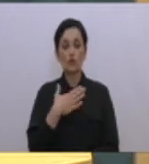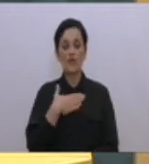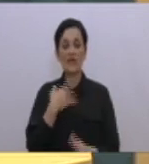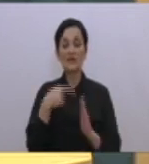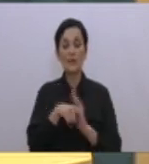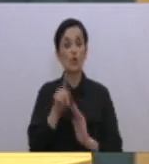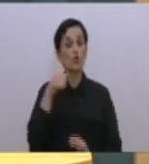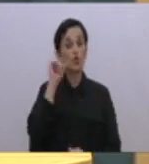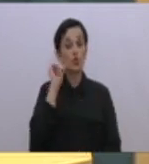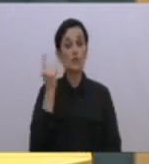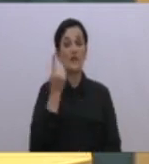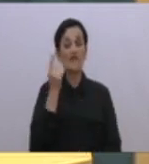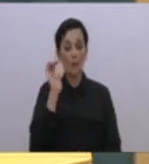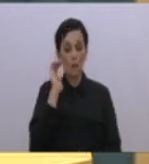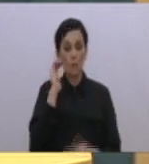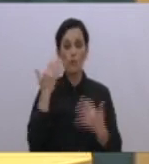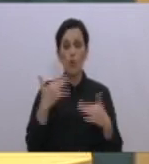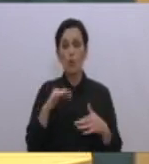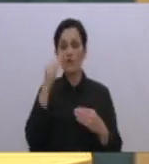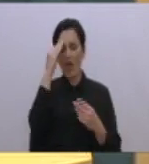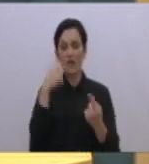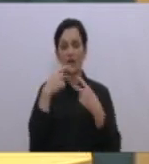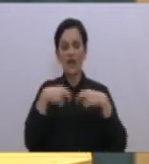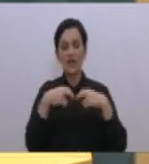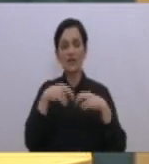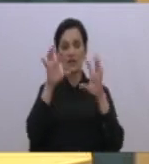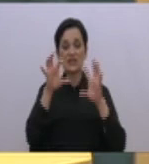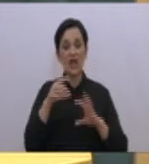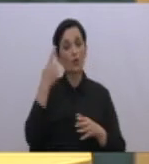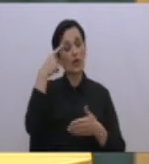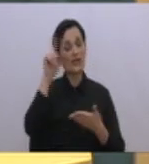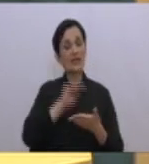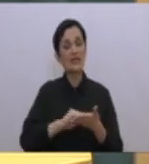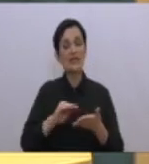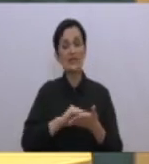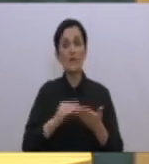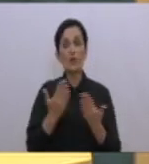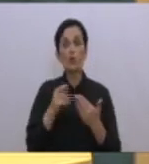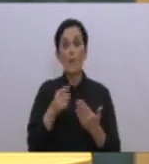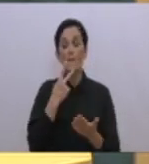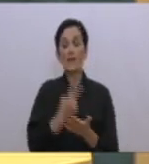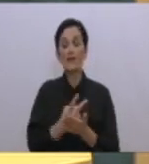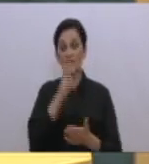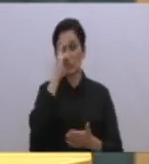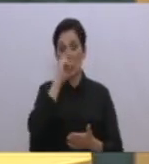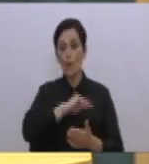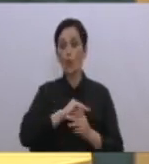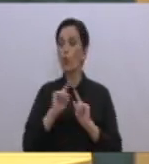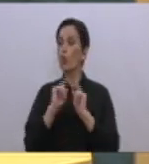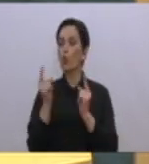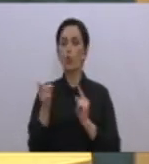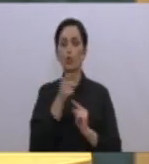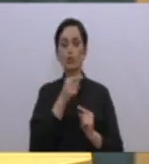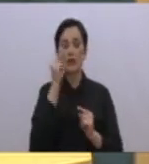გუშინ პირველი მოსმენით უკვე განხილული საკანონმდებლო ინიციატივა რომლის მიხედვით სახელმწიფო უწყებებში